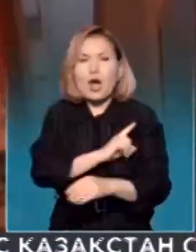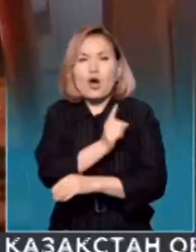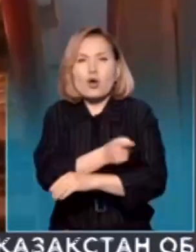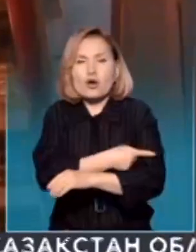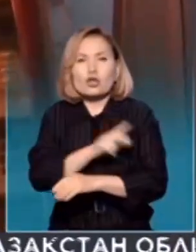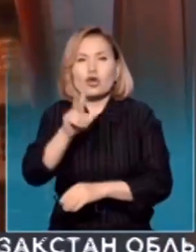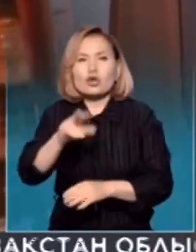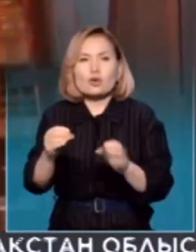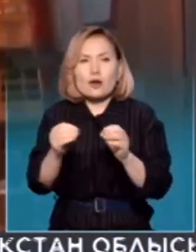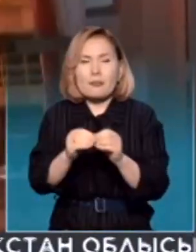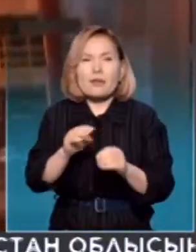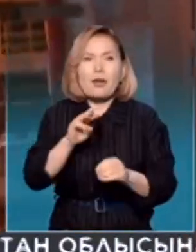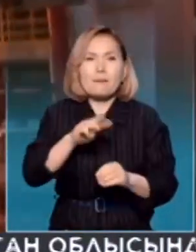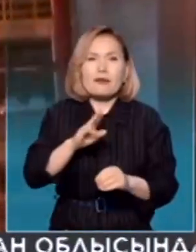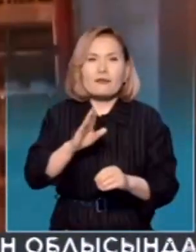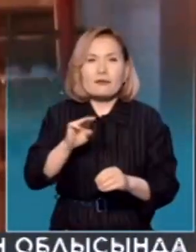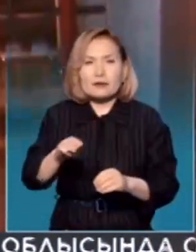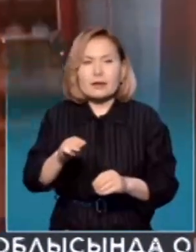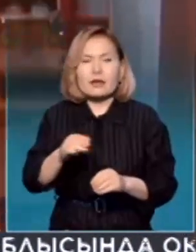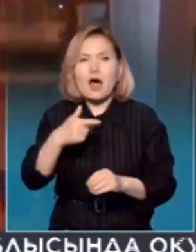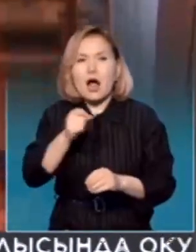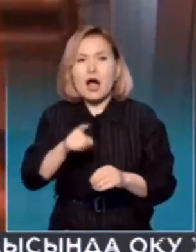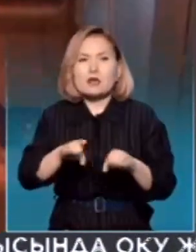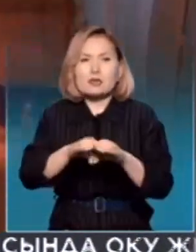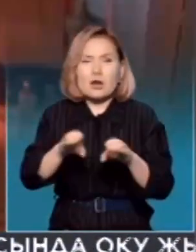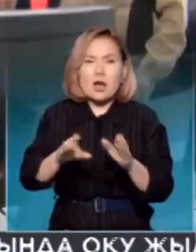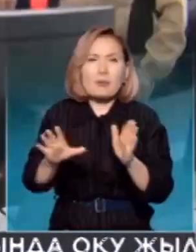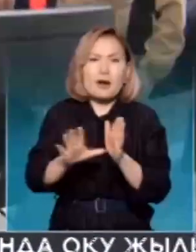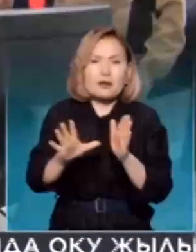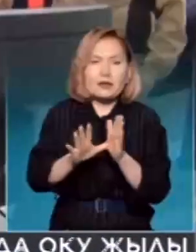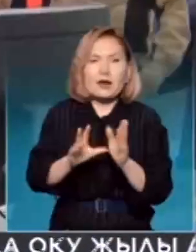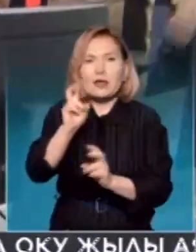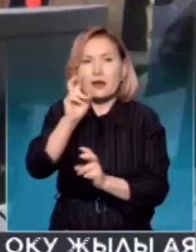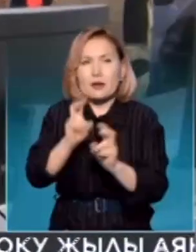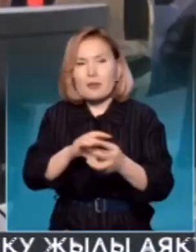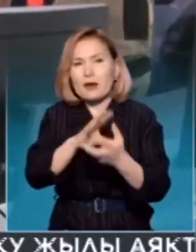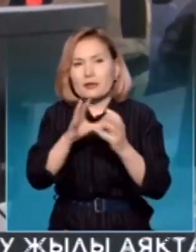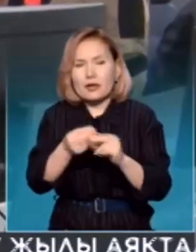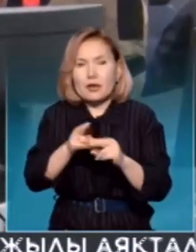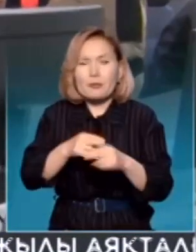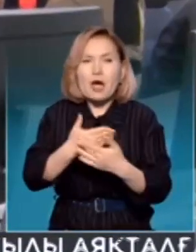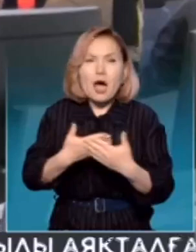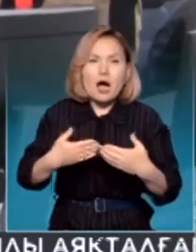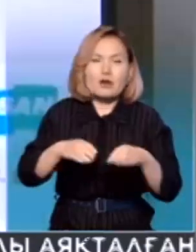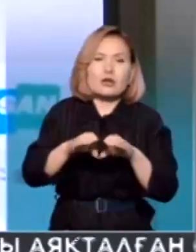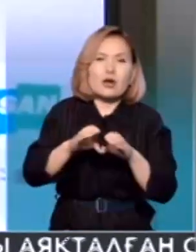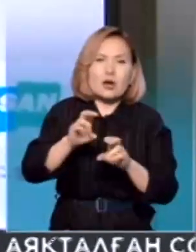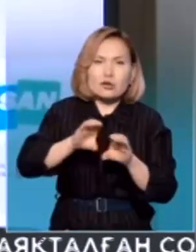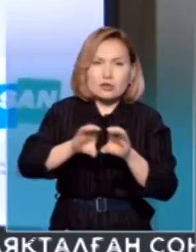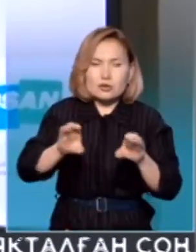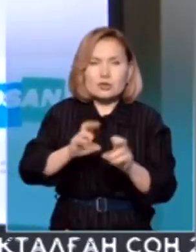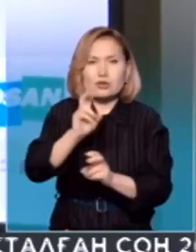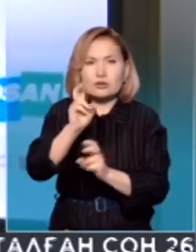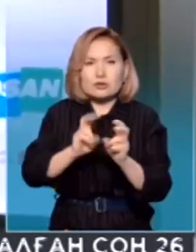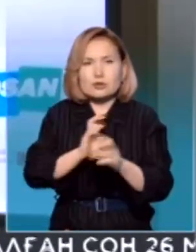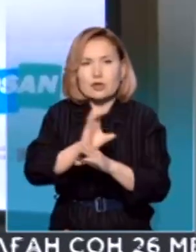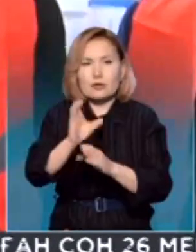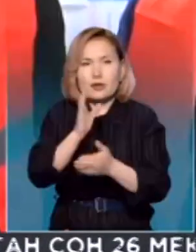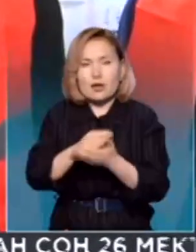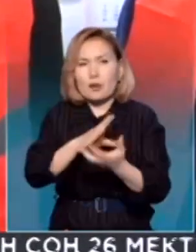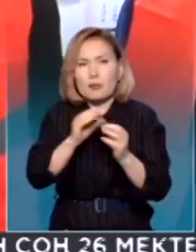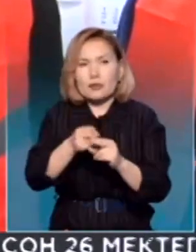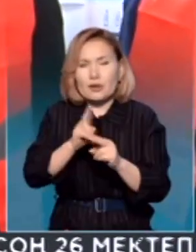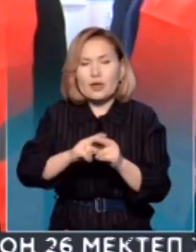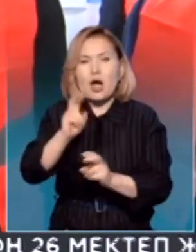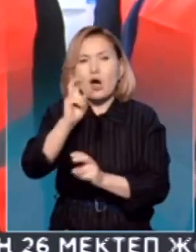қуаттылығы 310 мегаватт болатын газ турбиналық электростанциясы мен полимерлік қаптамалар шығаратын зауыт бар. Депутаттар